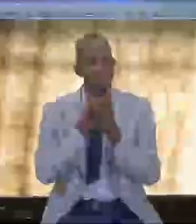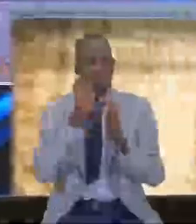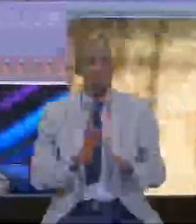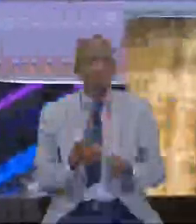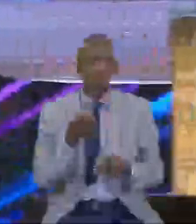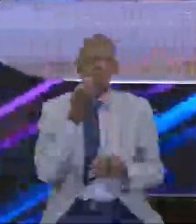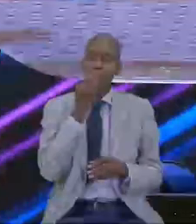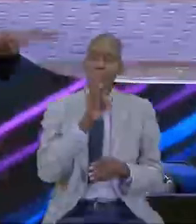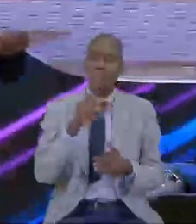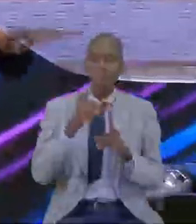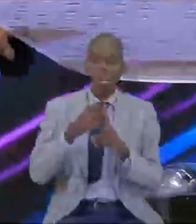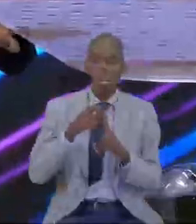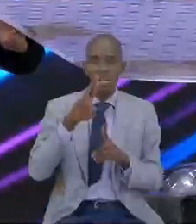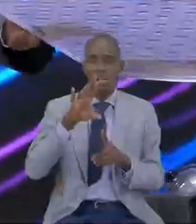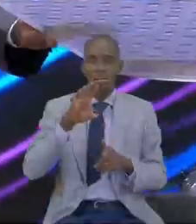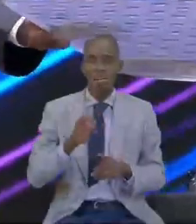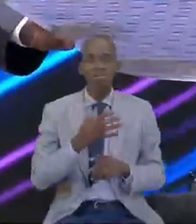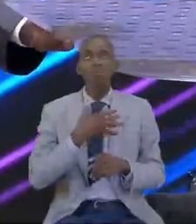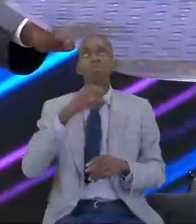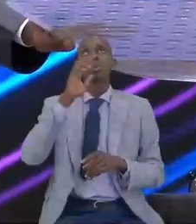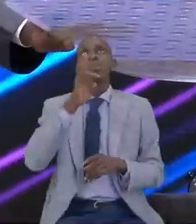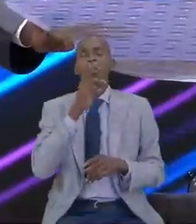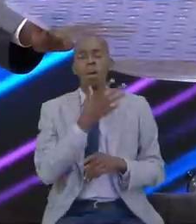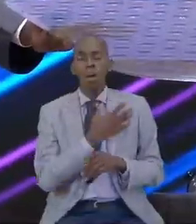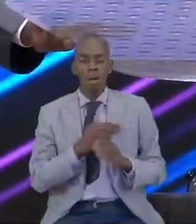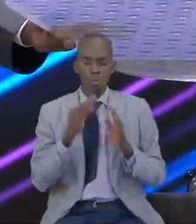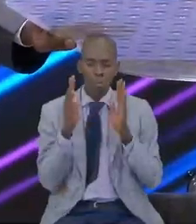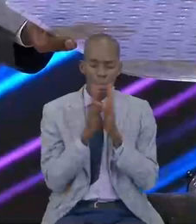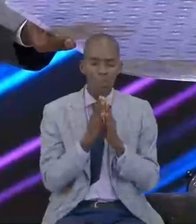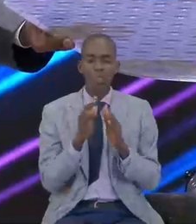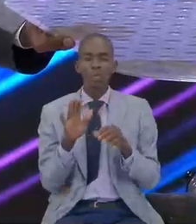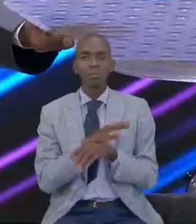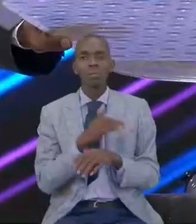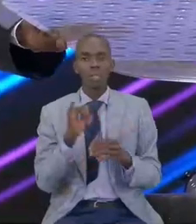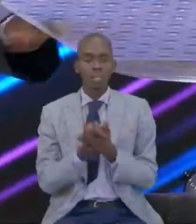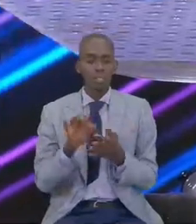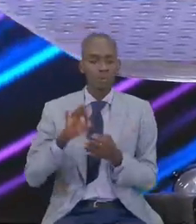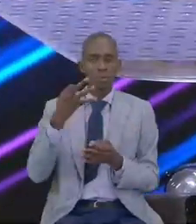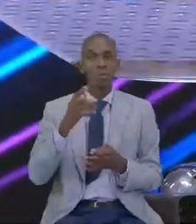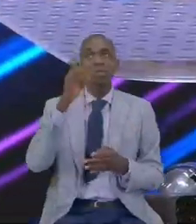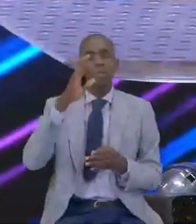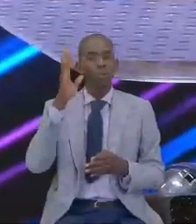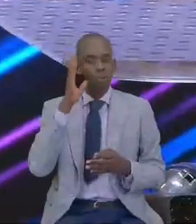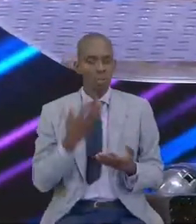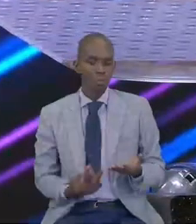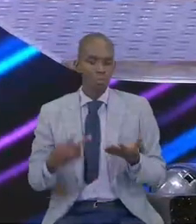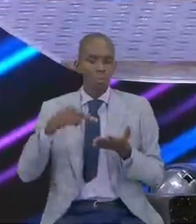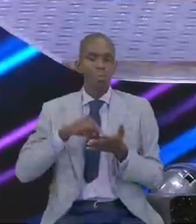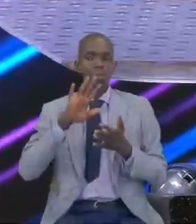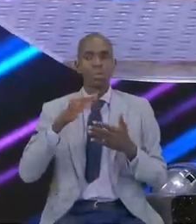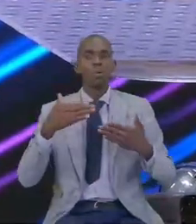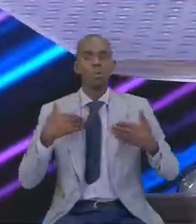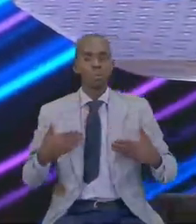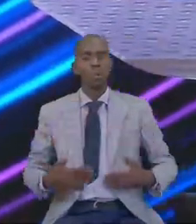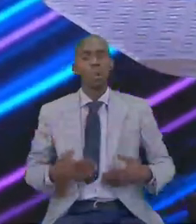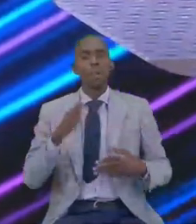bien, et maintenant tu pries, cet esprit de Dieu va rendre la vie à ton corps par l'esprit qui